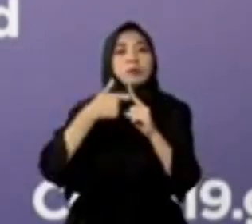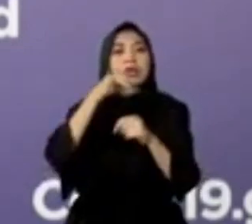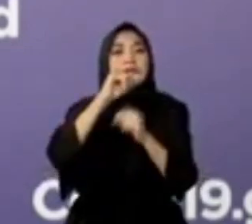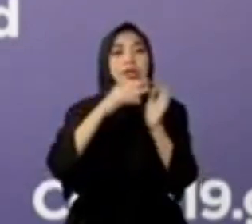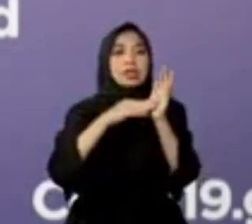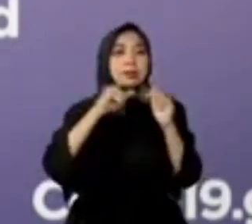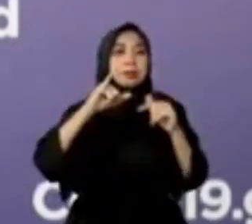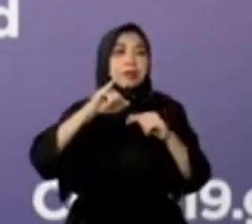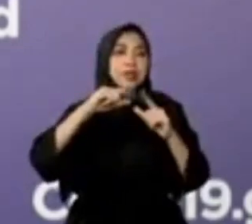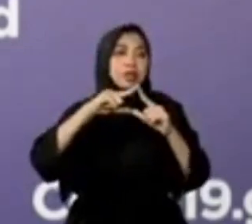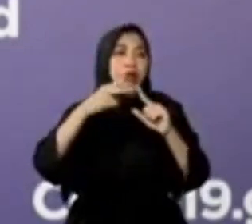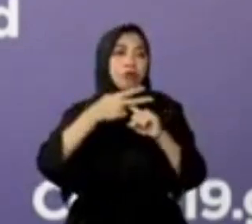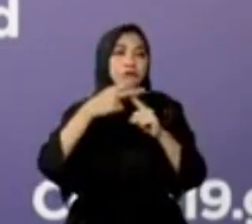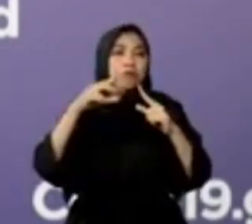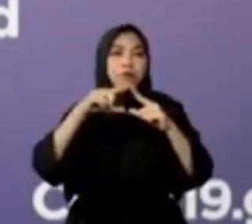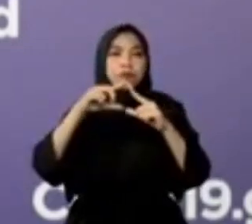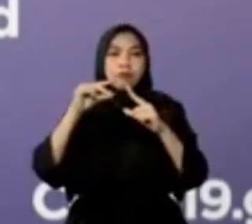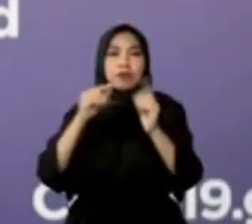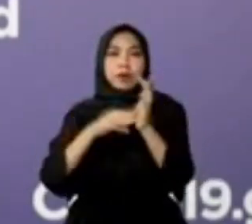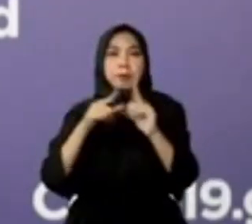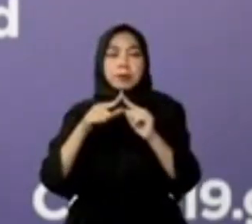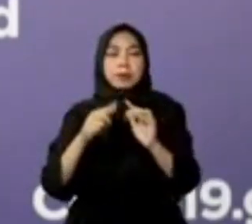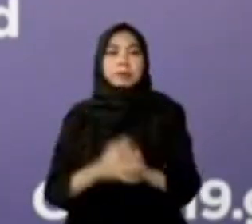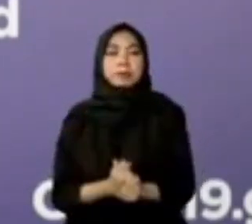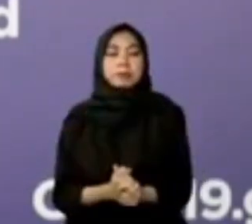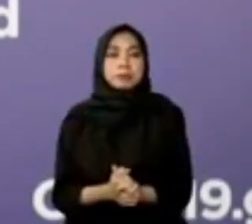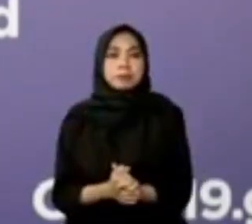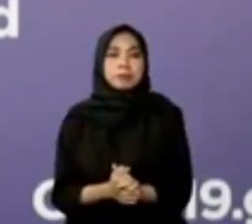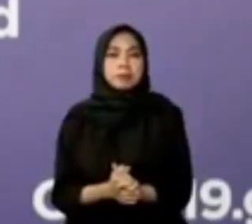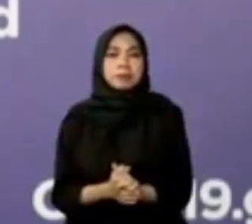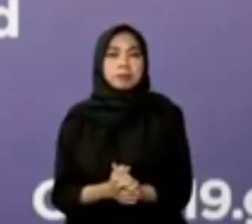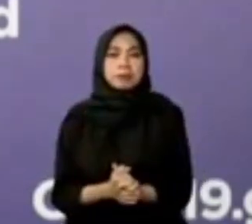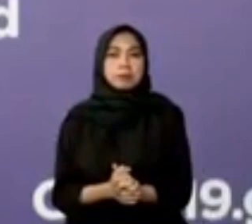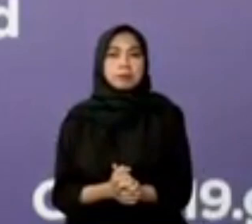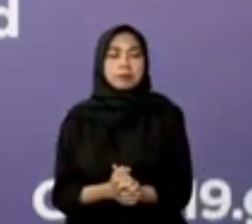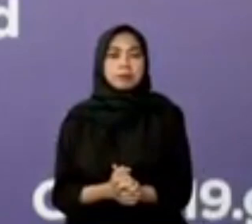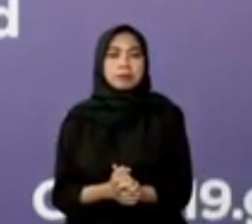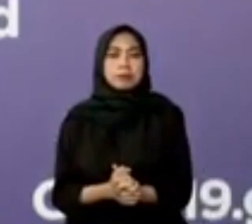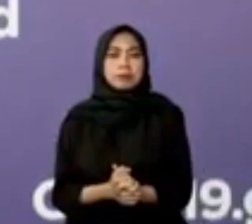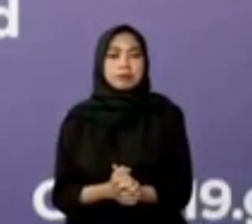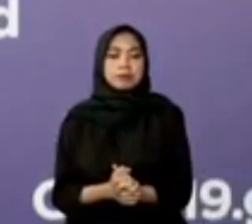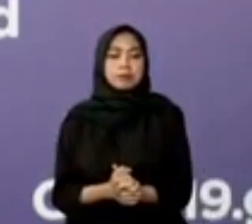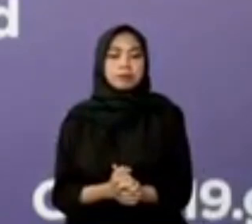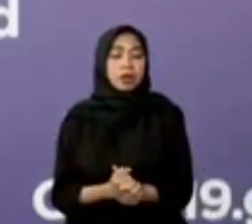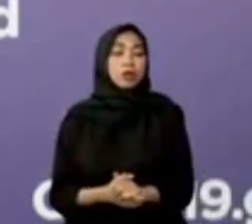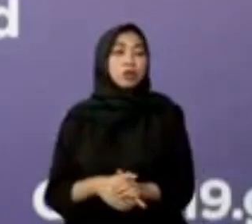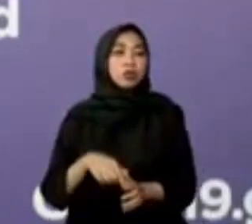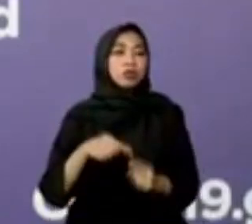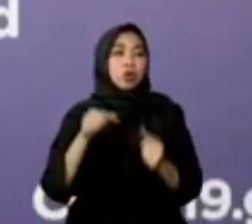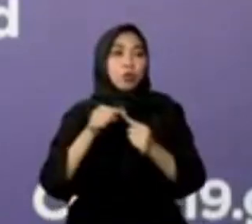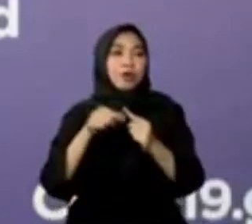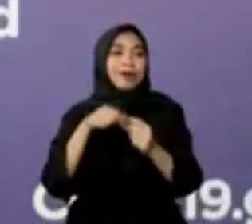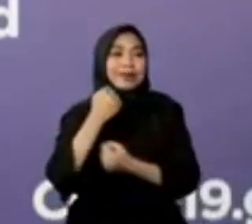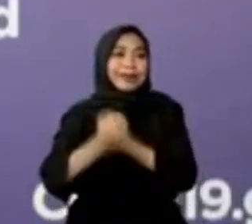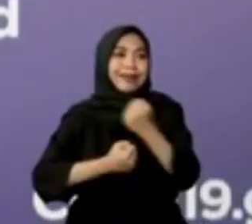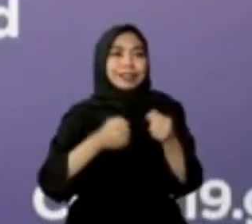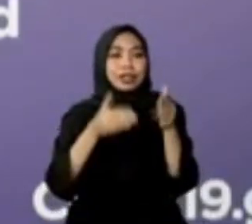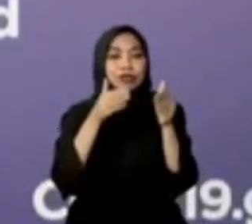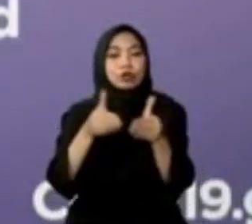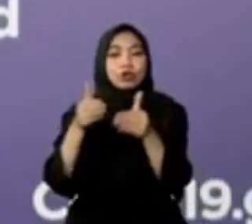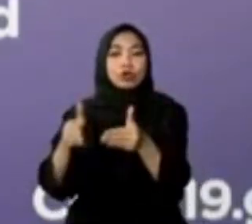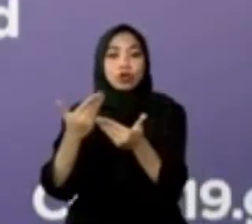Farma. Kemudian kegiatan-kegiatan produktif tentunya dilakukan dengan protokol kesehatan yang